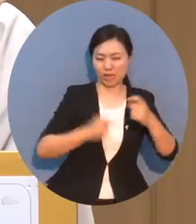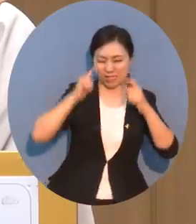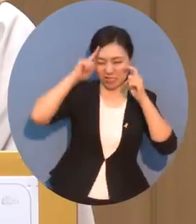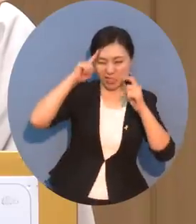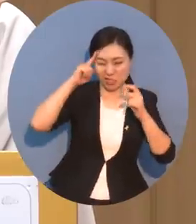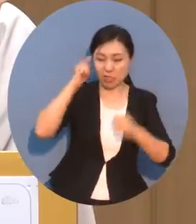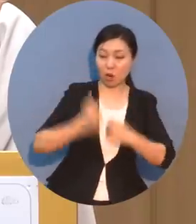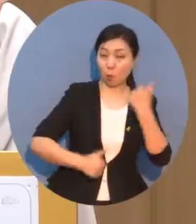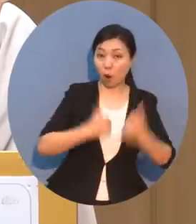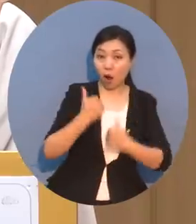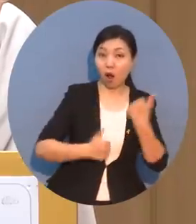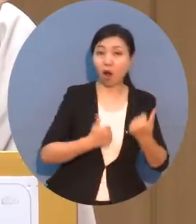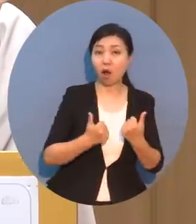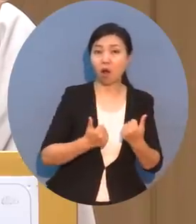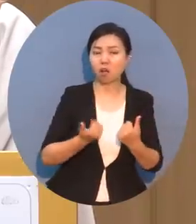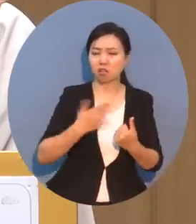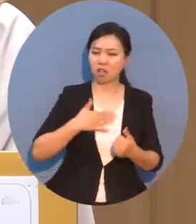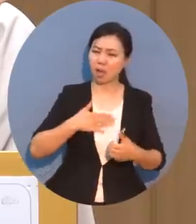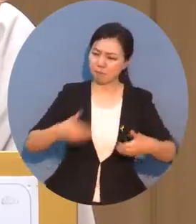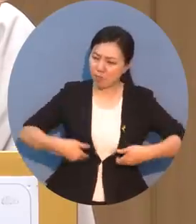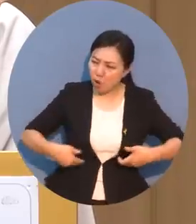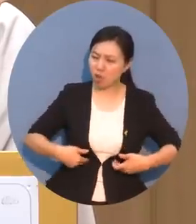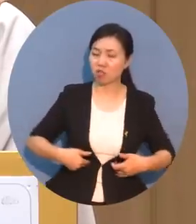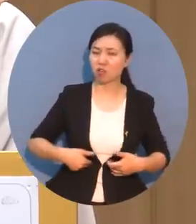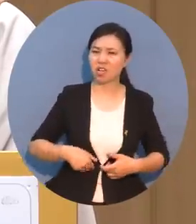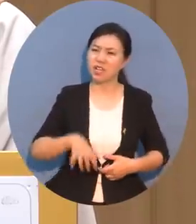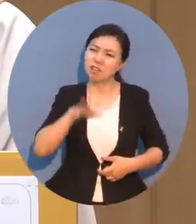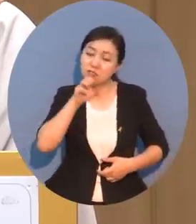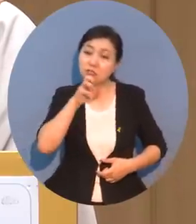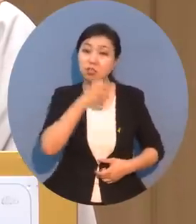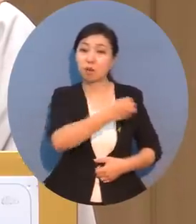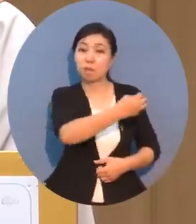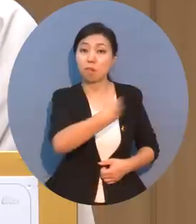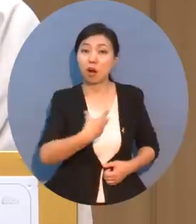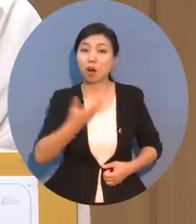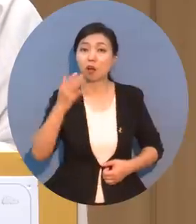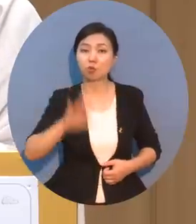내고 화내고 막 자기 지금 필요하다 그러고 그런다고